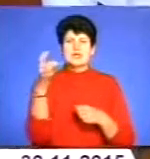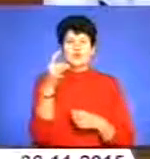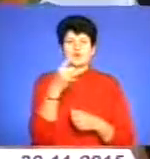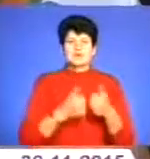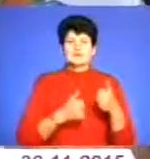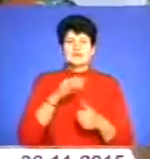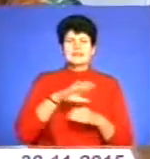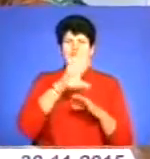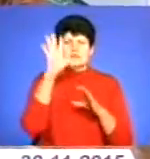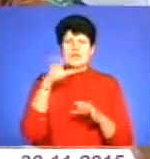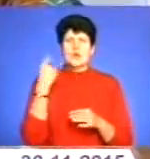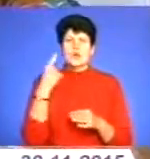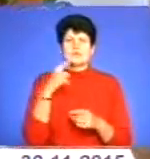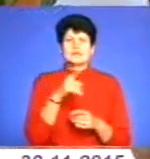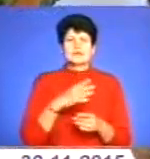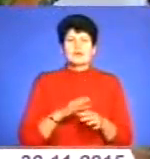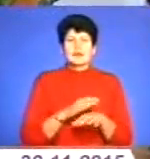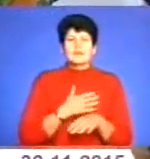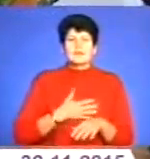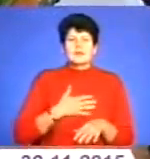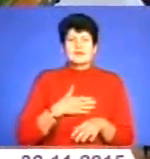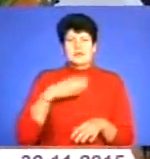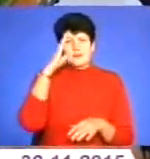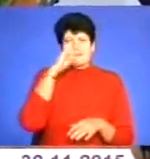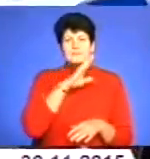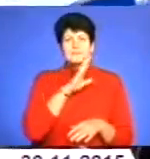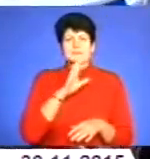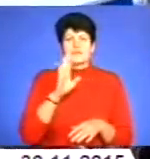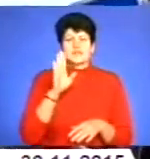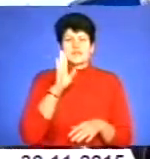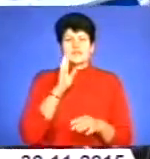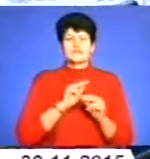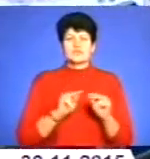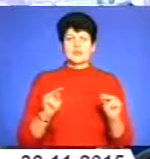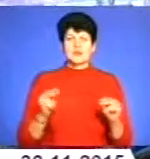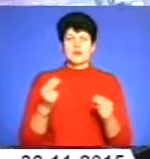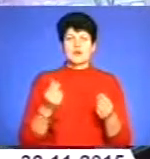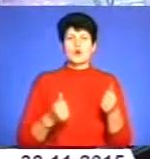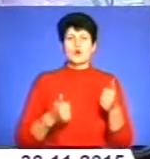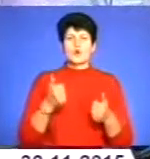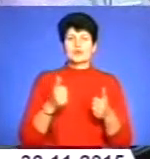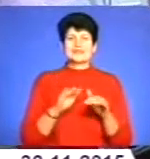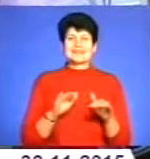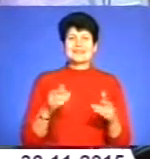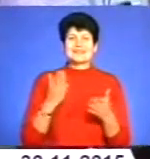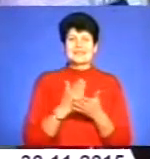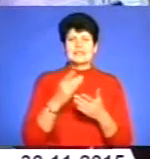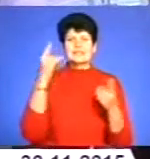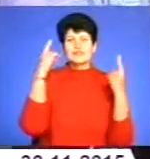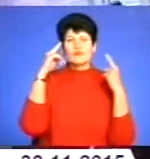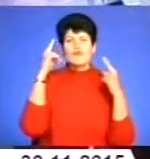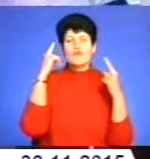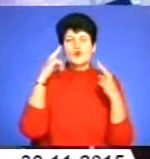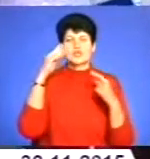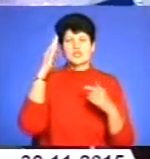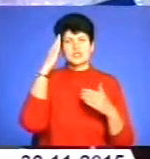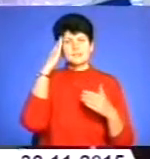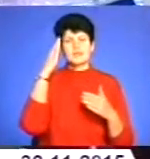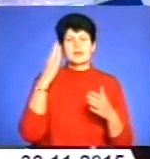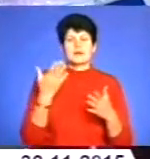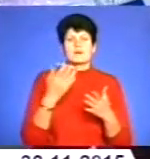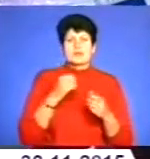з усієї області. За них вболівали батьки і вчителі. Конкурс для дітей – це є, в першу чергу, творчий потенціал і творчий здобуток для того, що